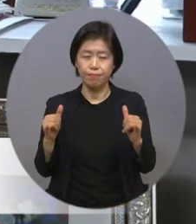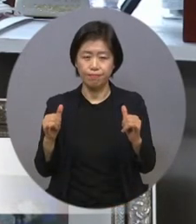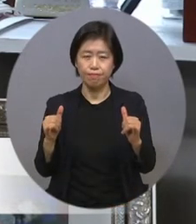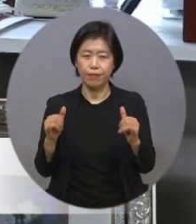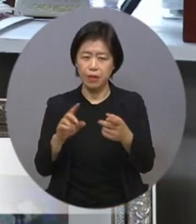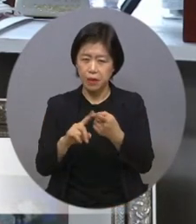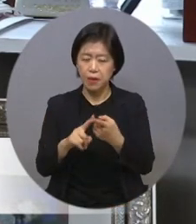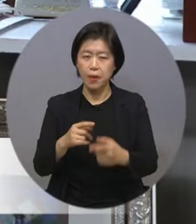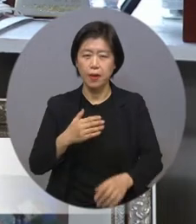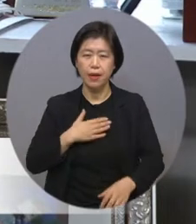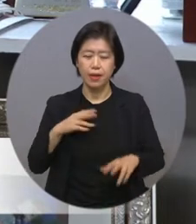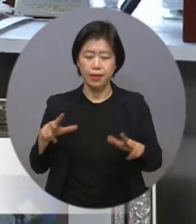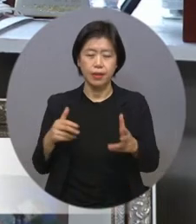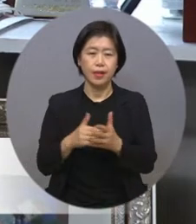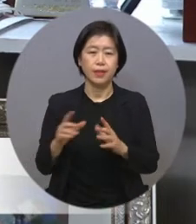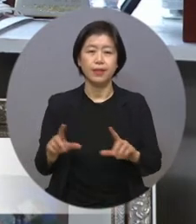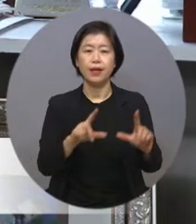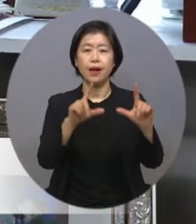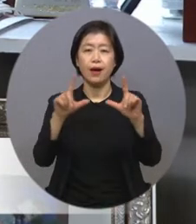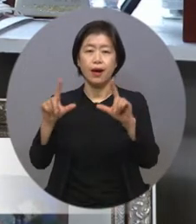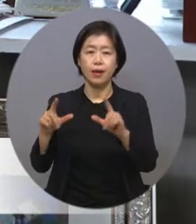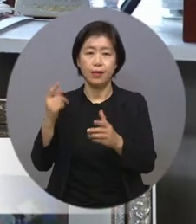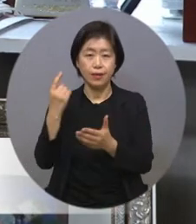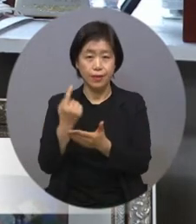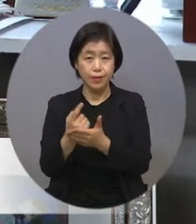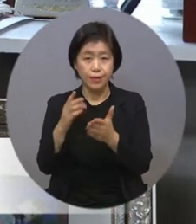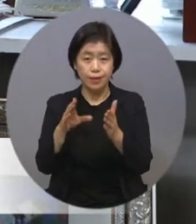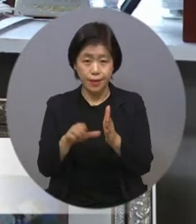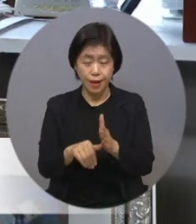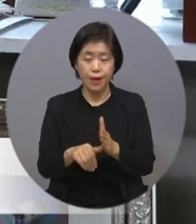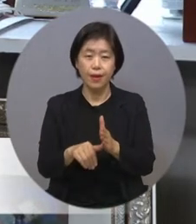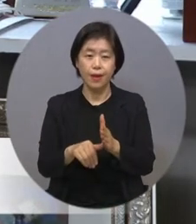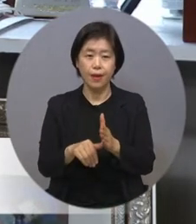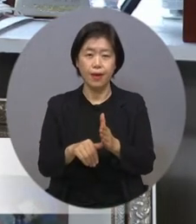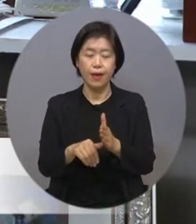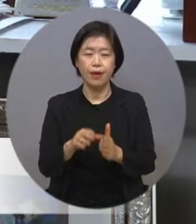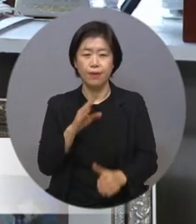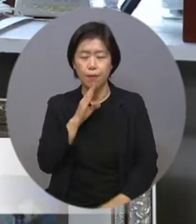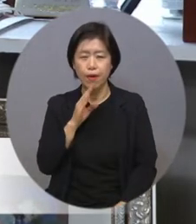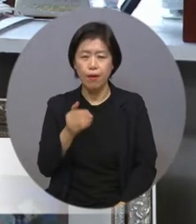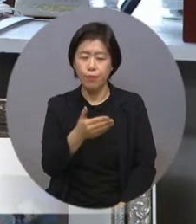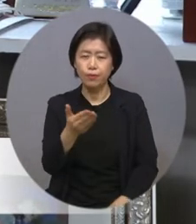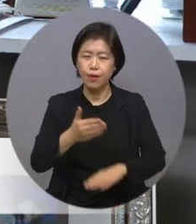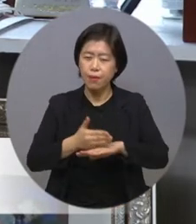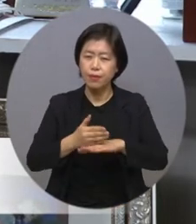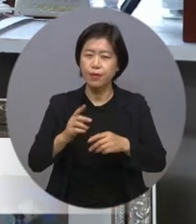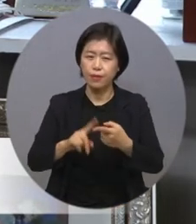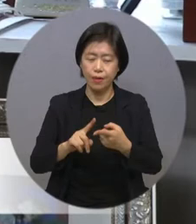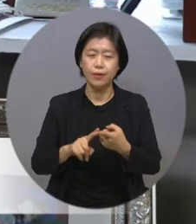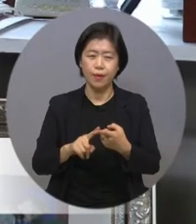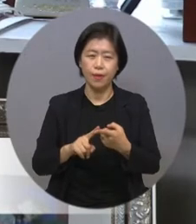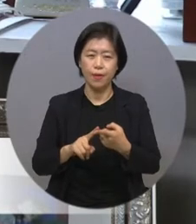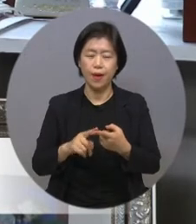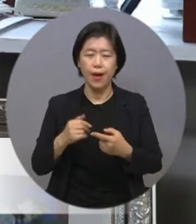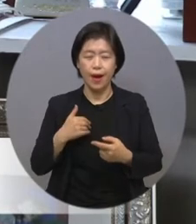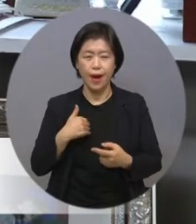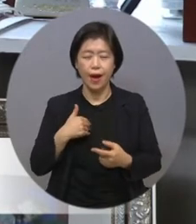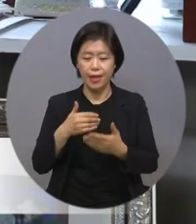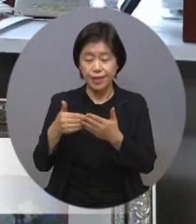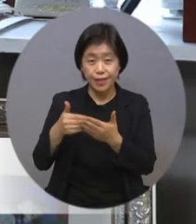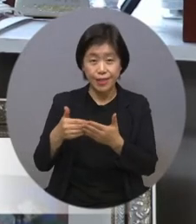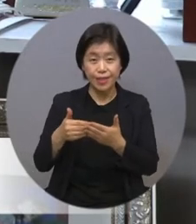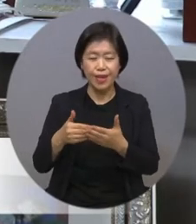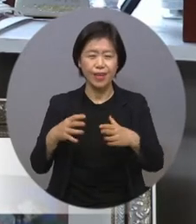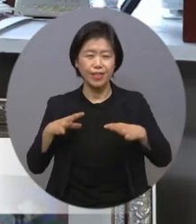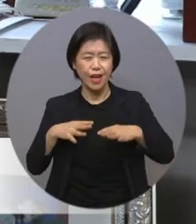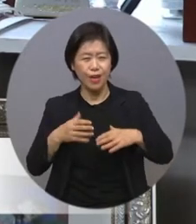동안 제가 했고 진행했던 것을 참 우리 시민들과 우리 예술인들한테 보여드리고 싶고 자랑하고